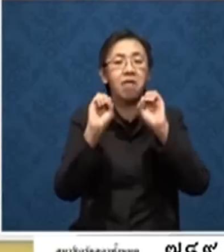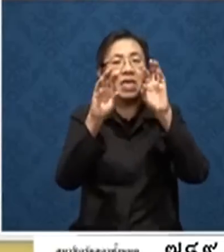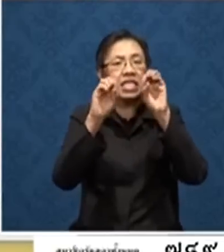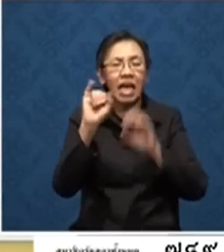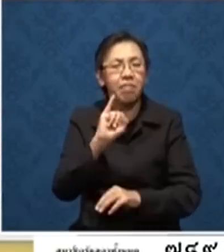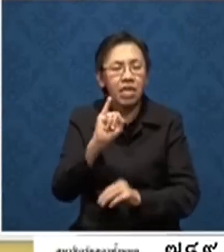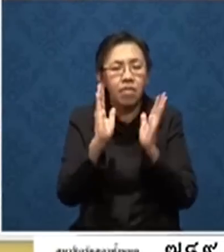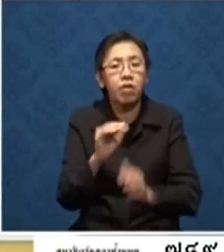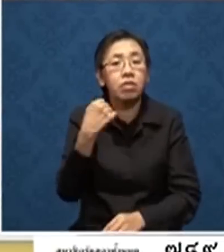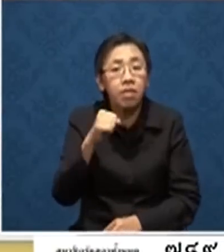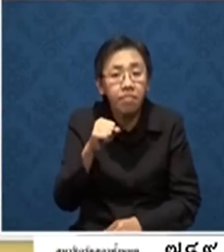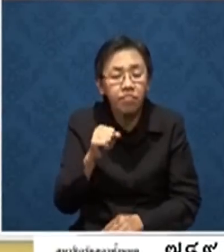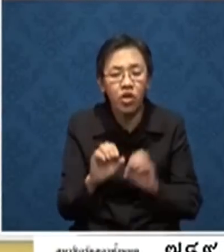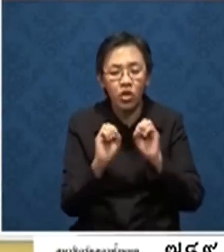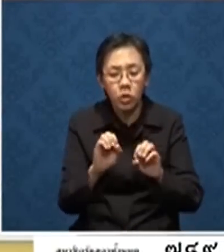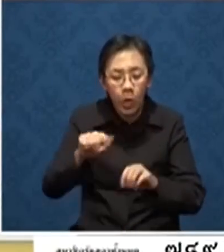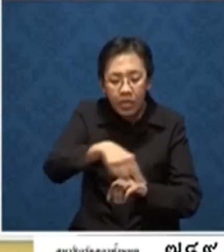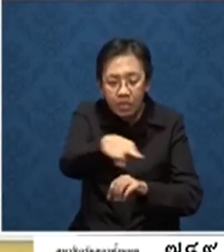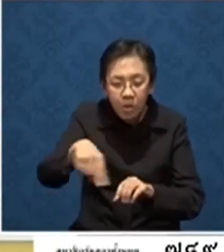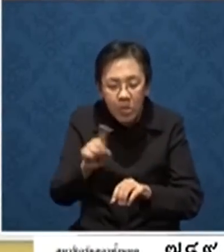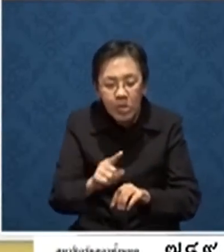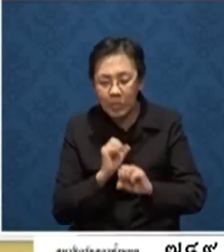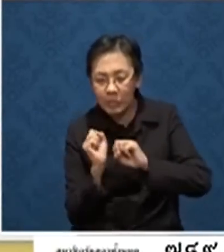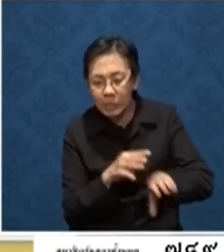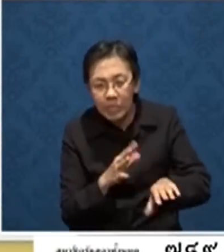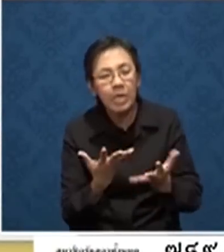ไม่ดีอยู่ 10คนสอนให้สังคม